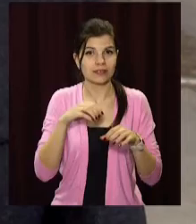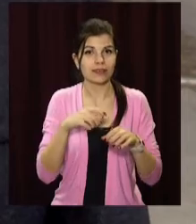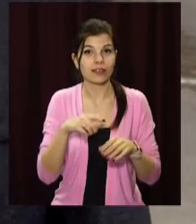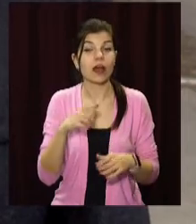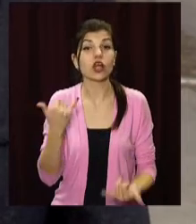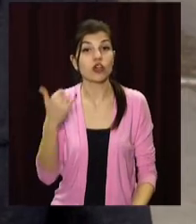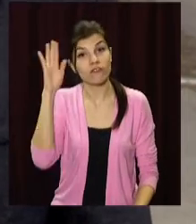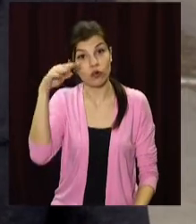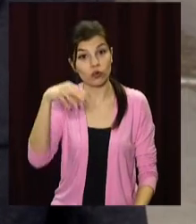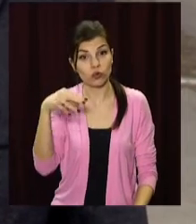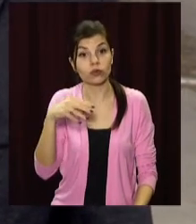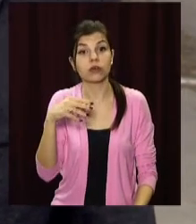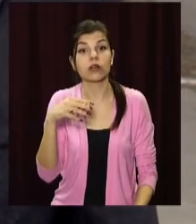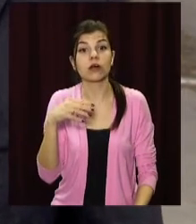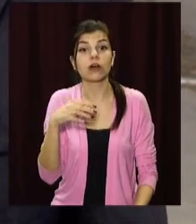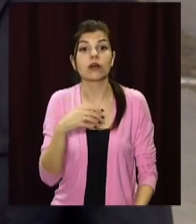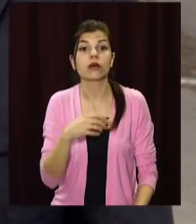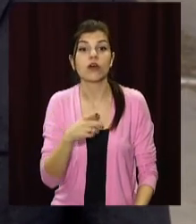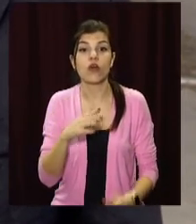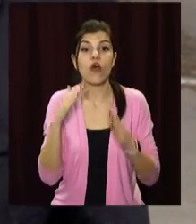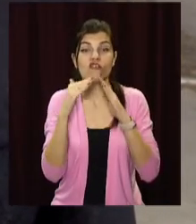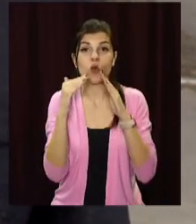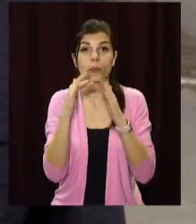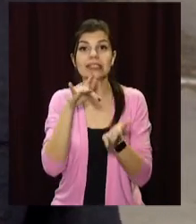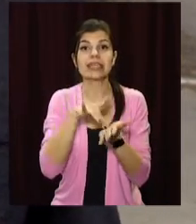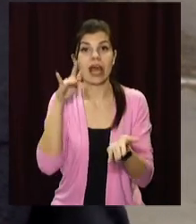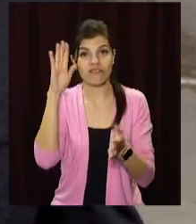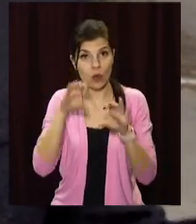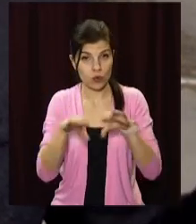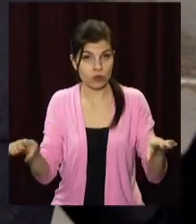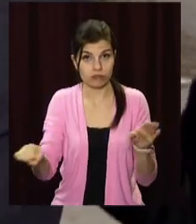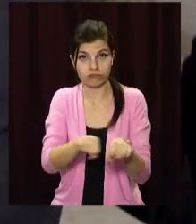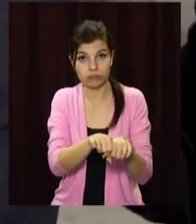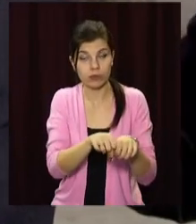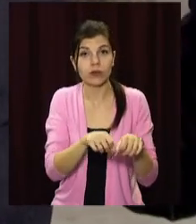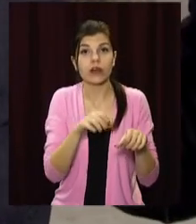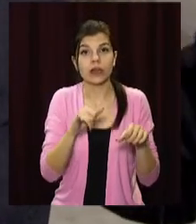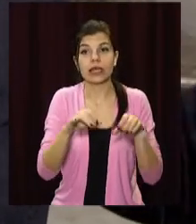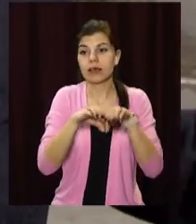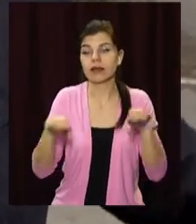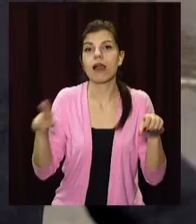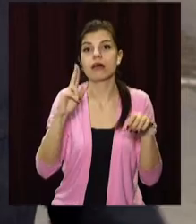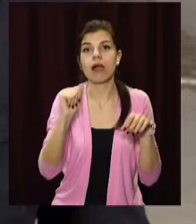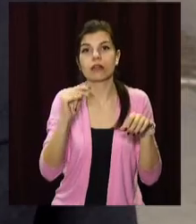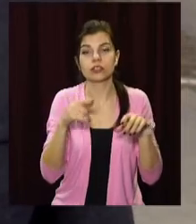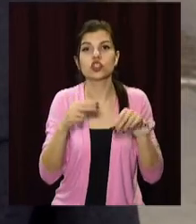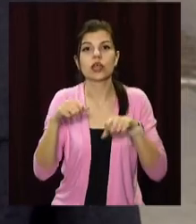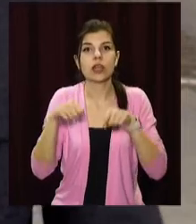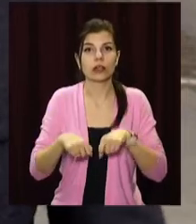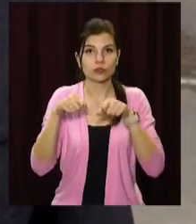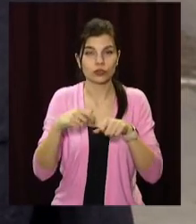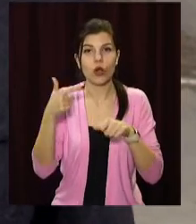сьогоднішній день водопровод врізан в дома центрального водопроводу і також каналізація збрасується через насосну